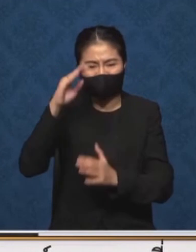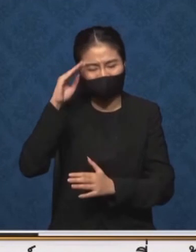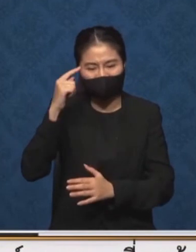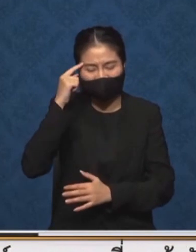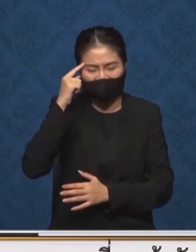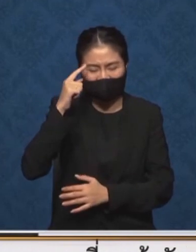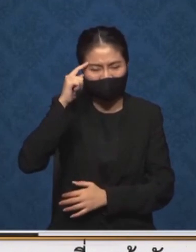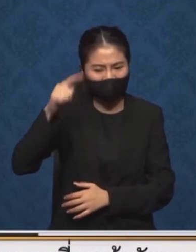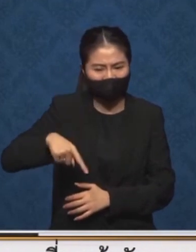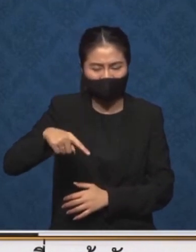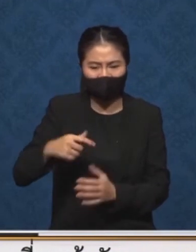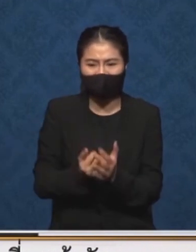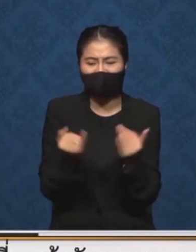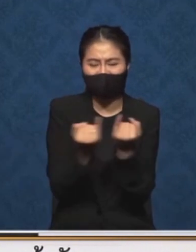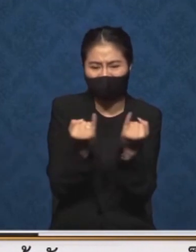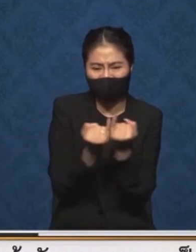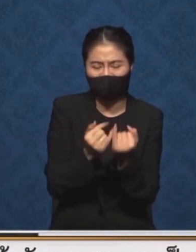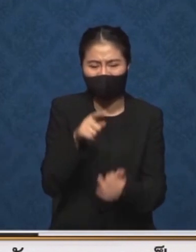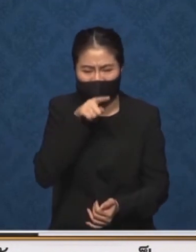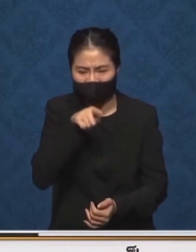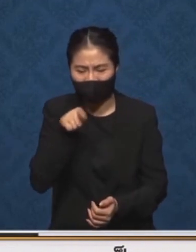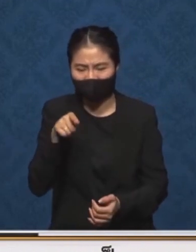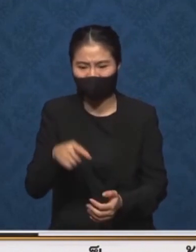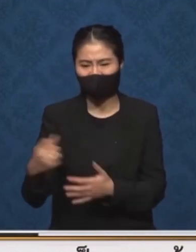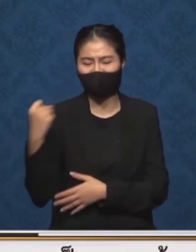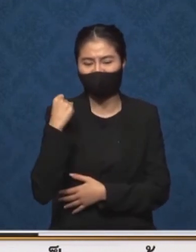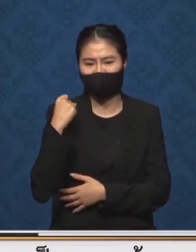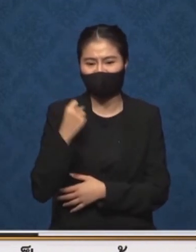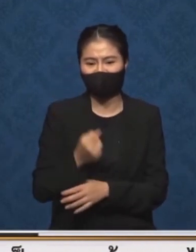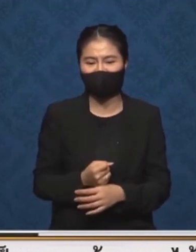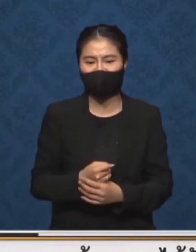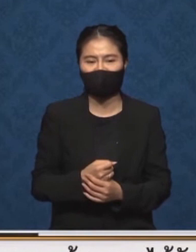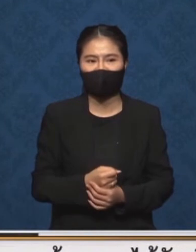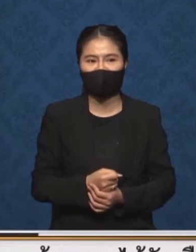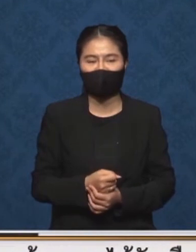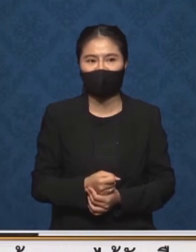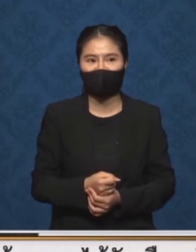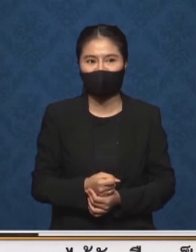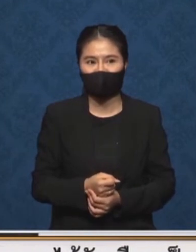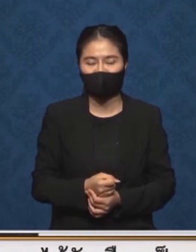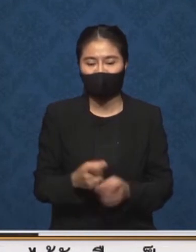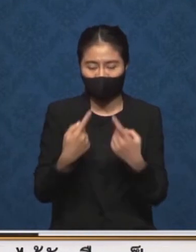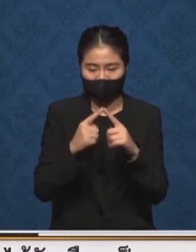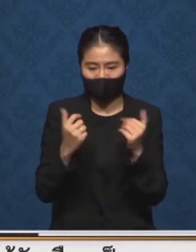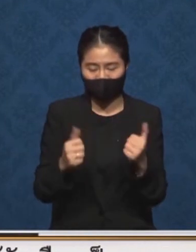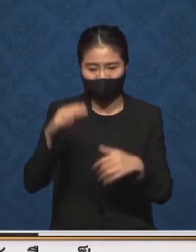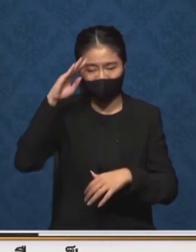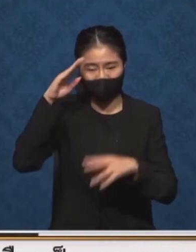าคุณเคยกับการใช้ปลายกับอกปืนยุดอำนาจแต่วันนี้คุณประยุด